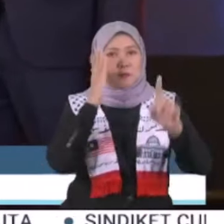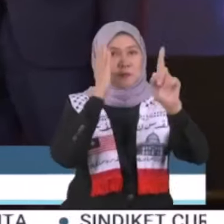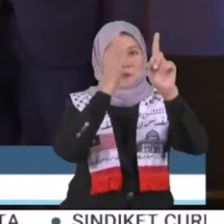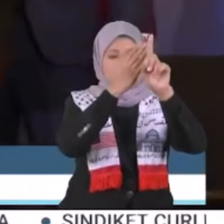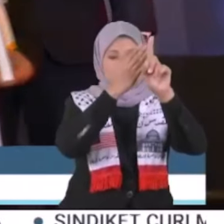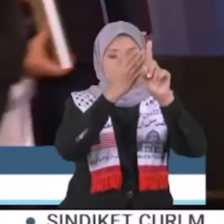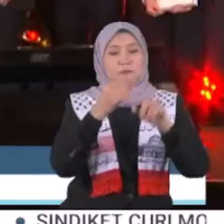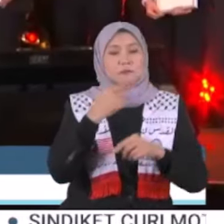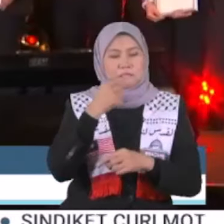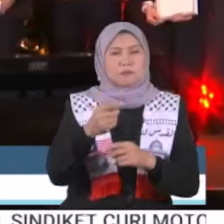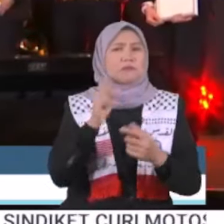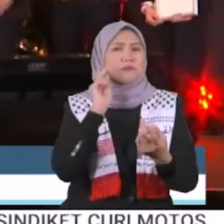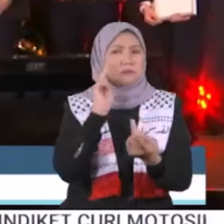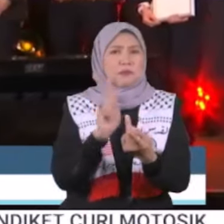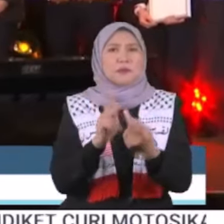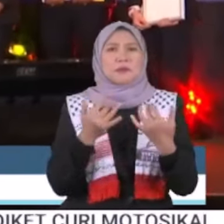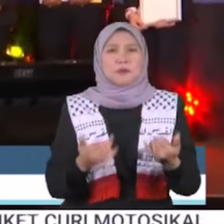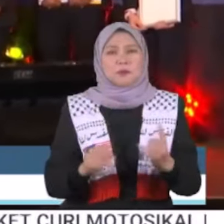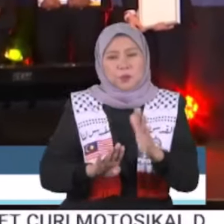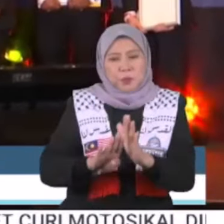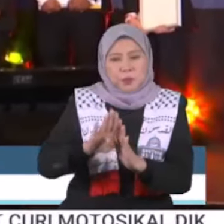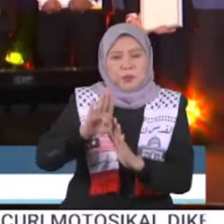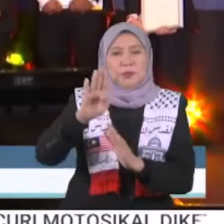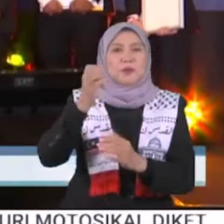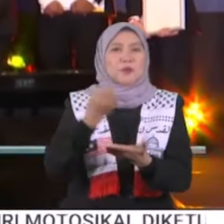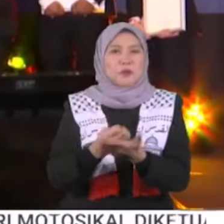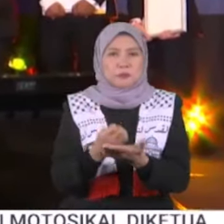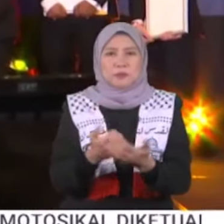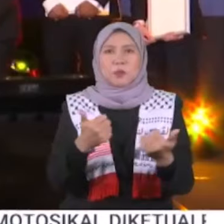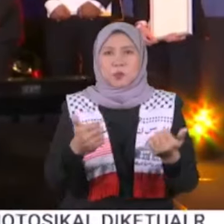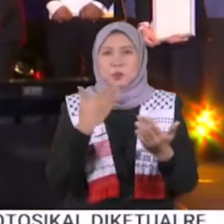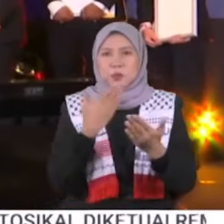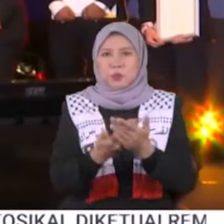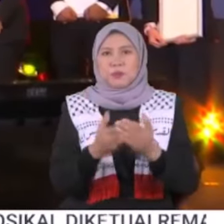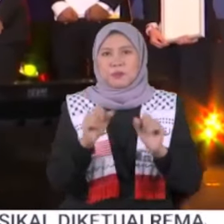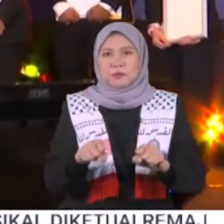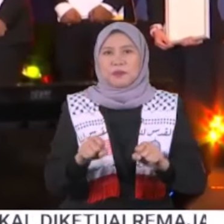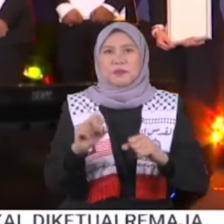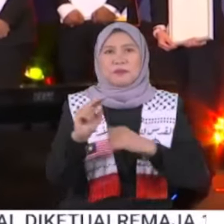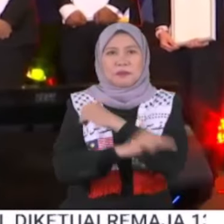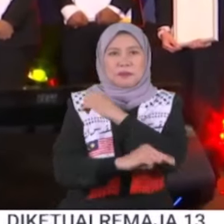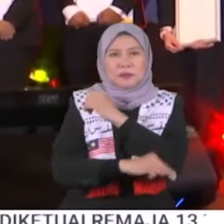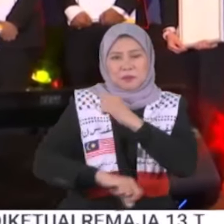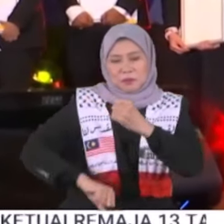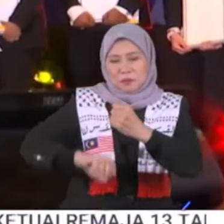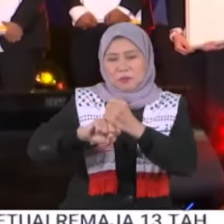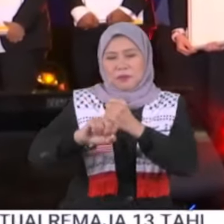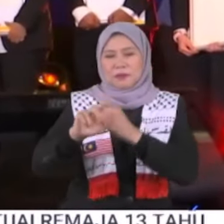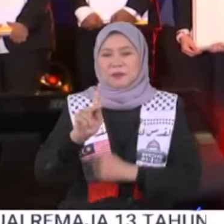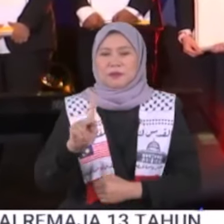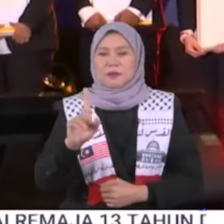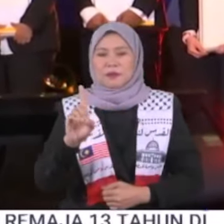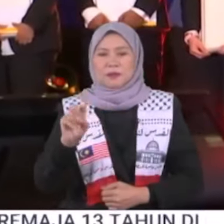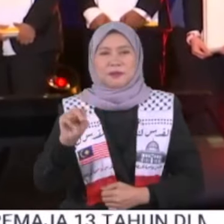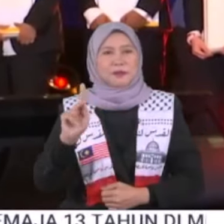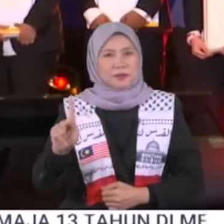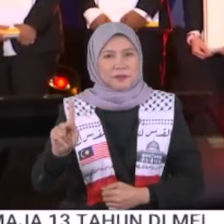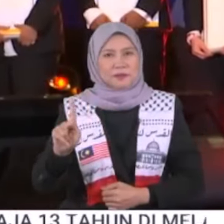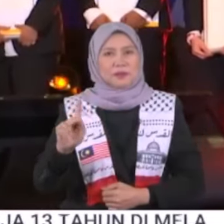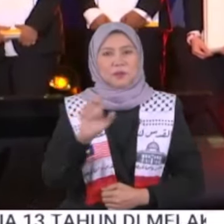Sasaran itu katanya realistik berikutan pembangunan ekonomi semakin baik dan keupayaan negeri untuk menyumbang pada KDNK